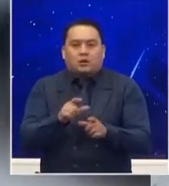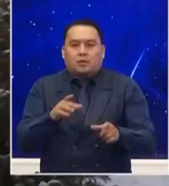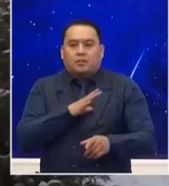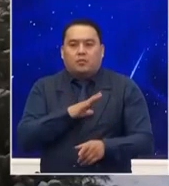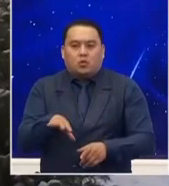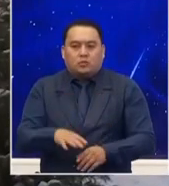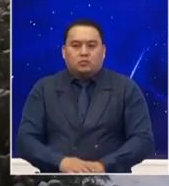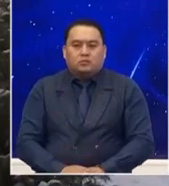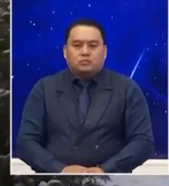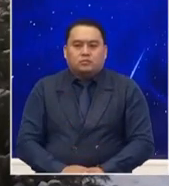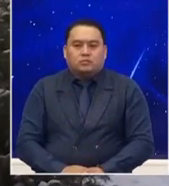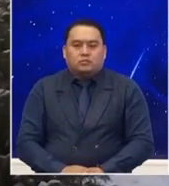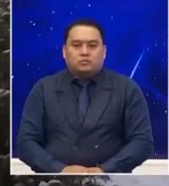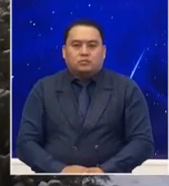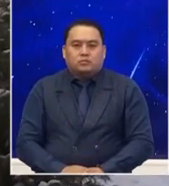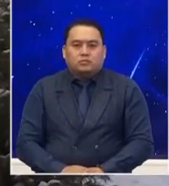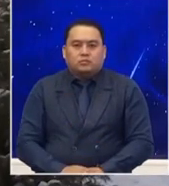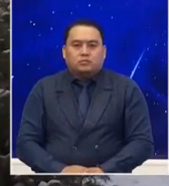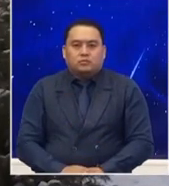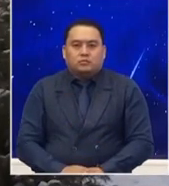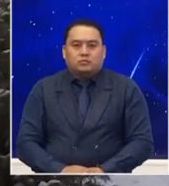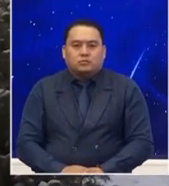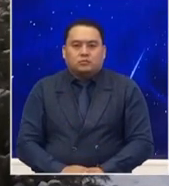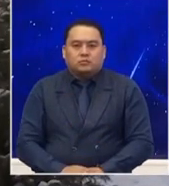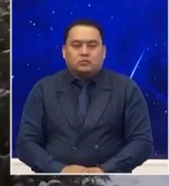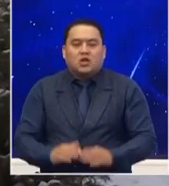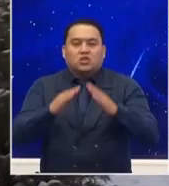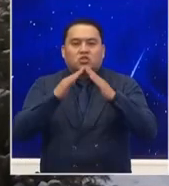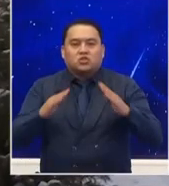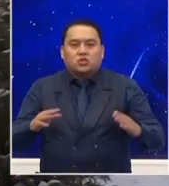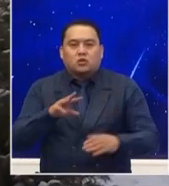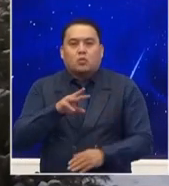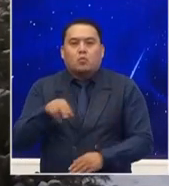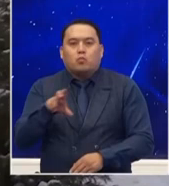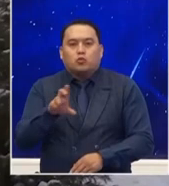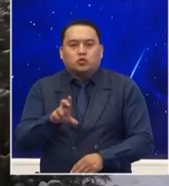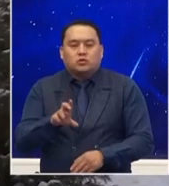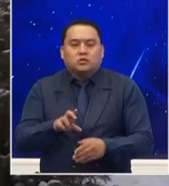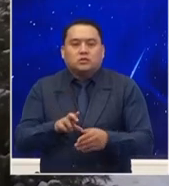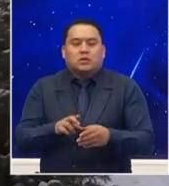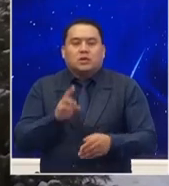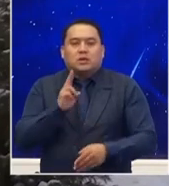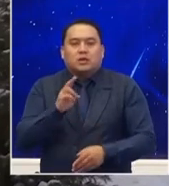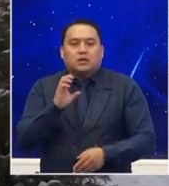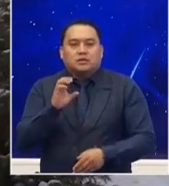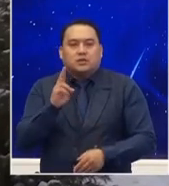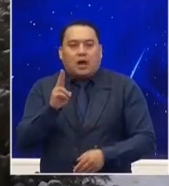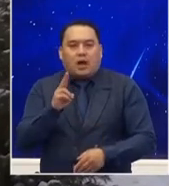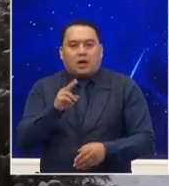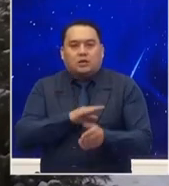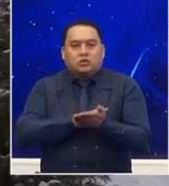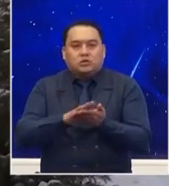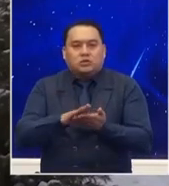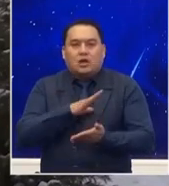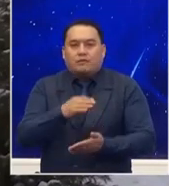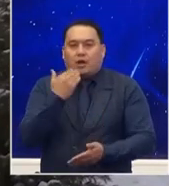болмапты. Ответственность в любом случае ляжет на КСК. Шатырдағы мұздардың тазалануына пәтер иелерінің кооперативі жауапты.